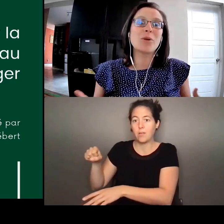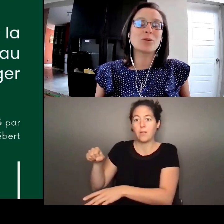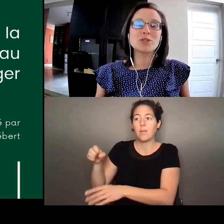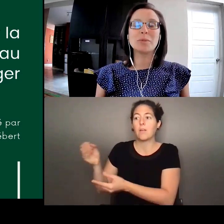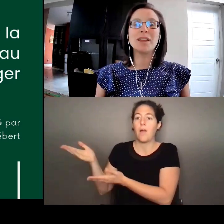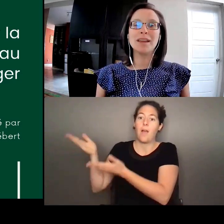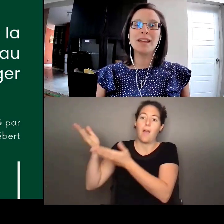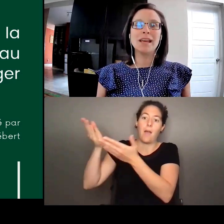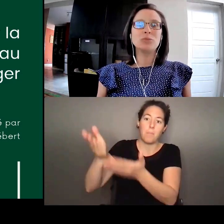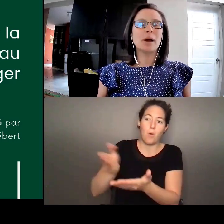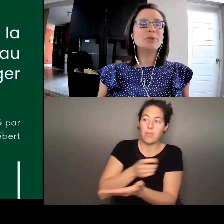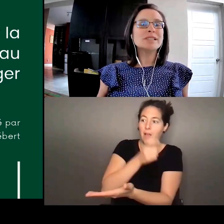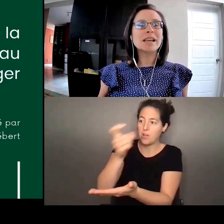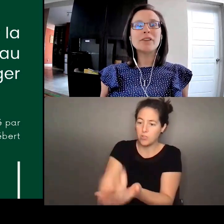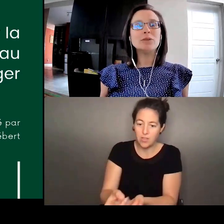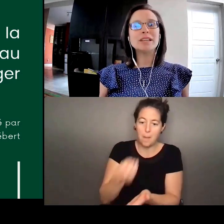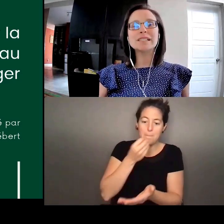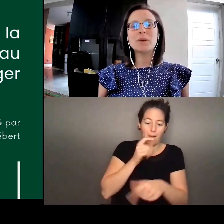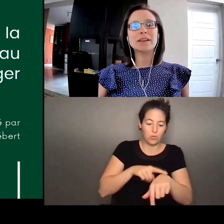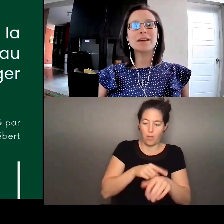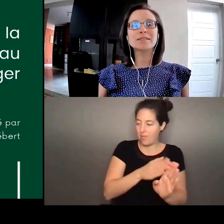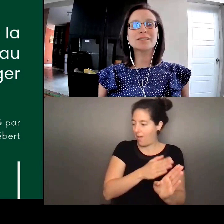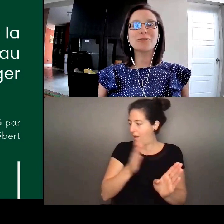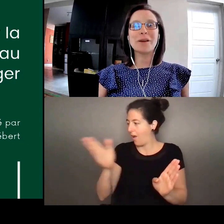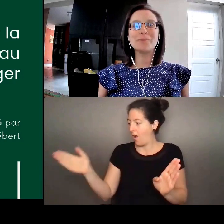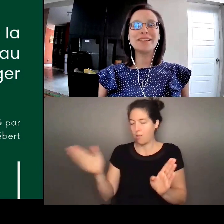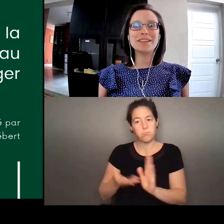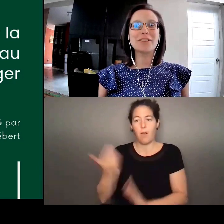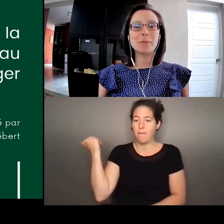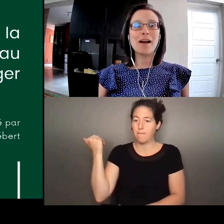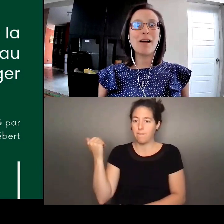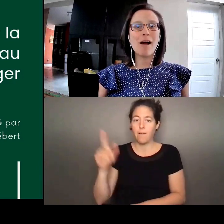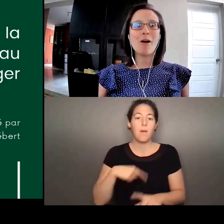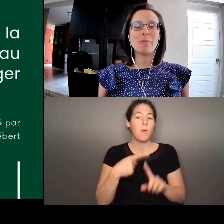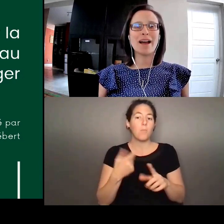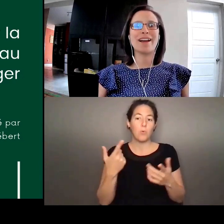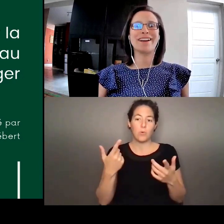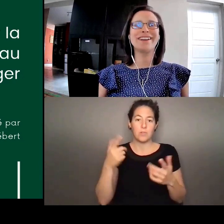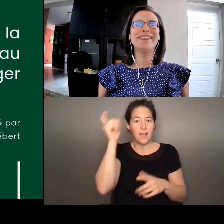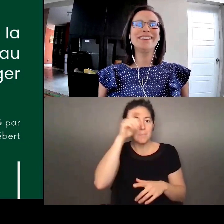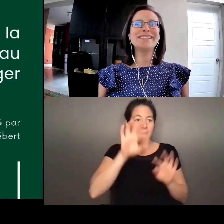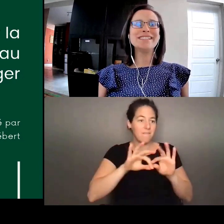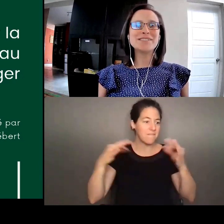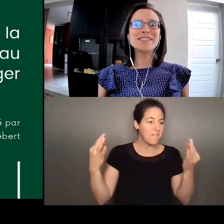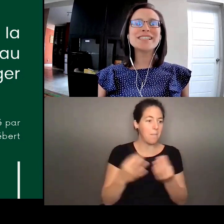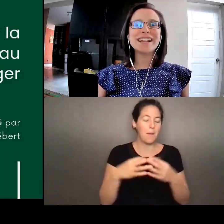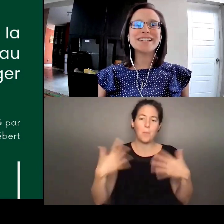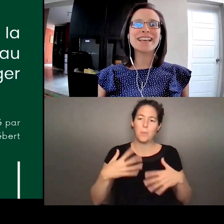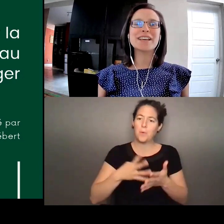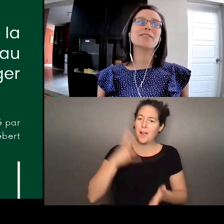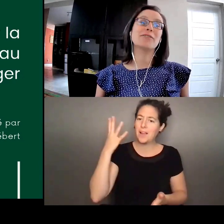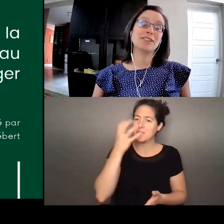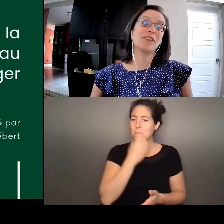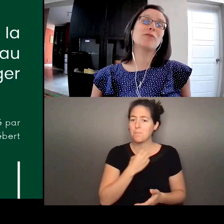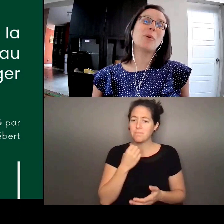sont consommés. Puis en plus, ça fait une expérience de famille qui est vraiment hors pair. C'est difficile à